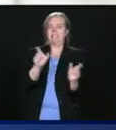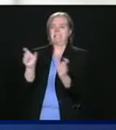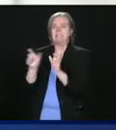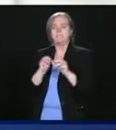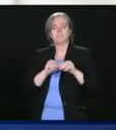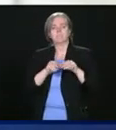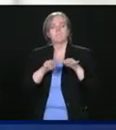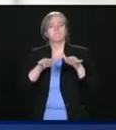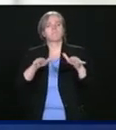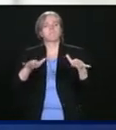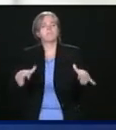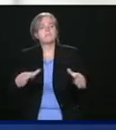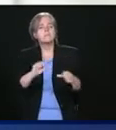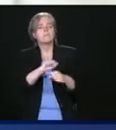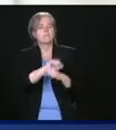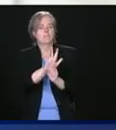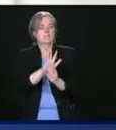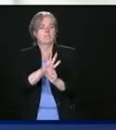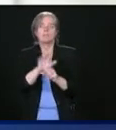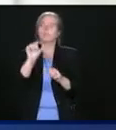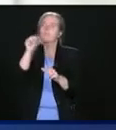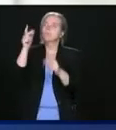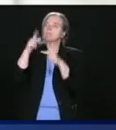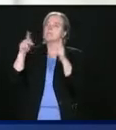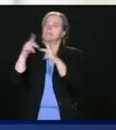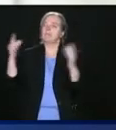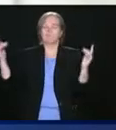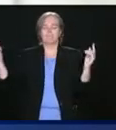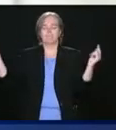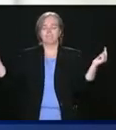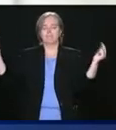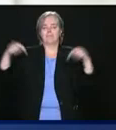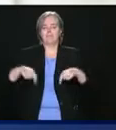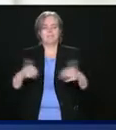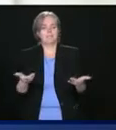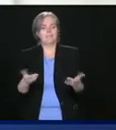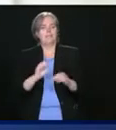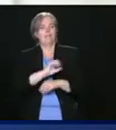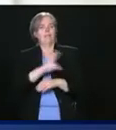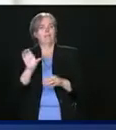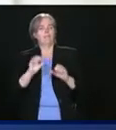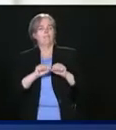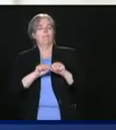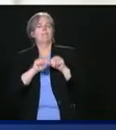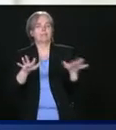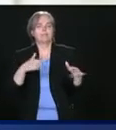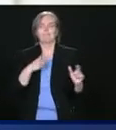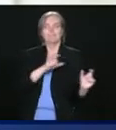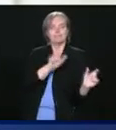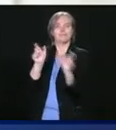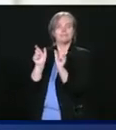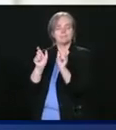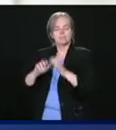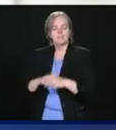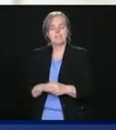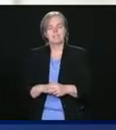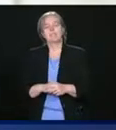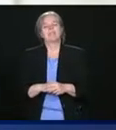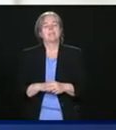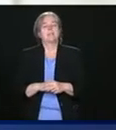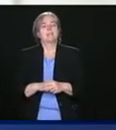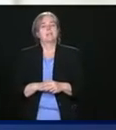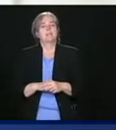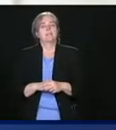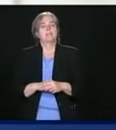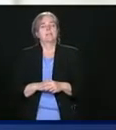propagation de la COVID-19 qui aurait pu venir d'ailleurs, de l'étranger. Cela a contribué à nous placer